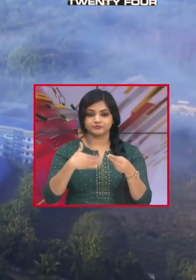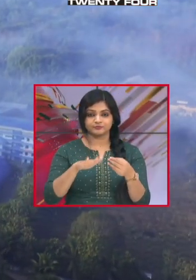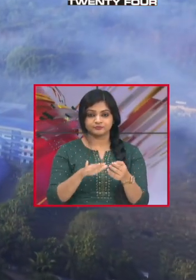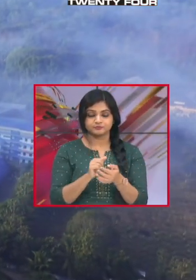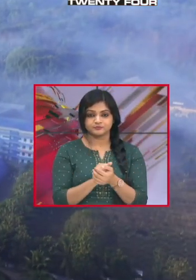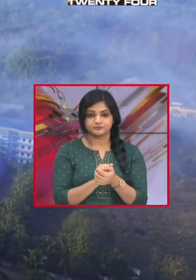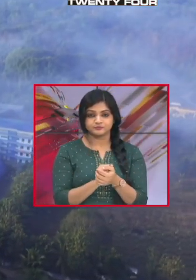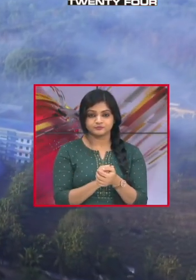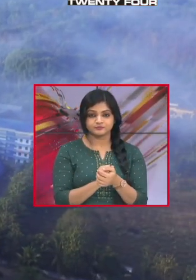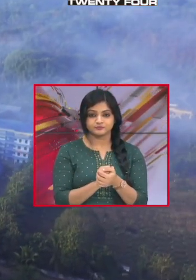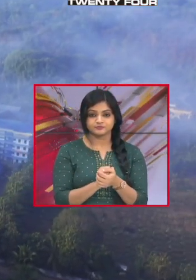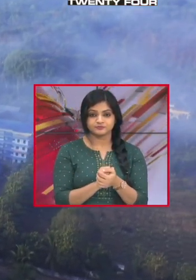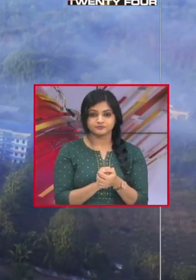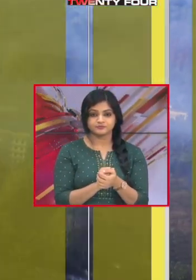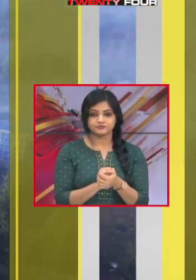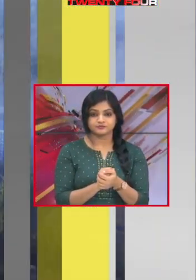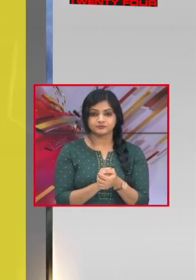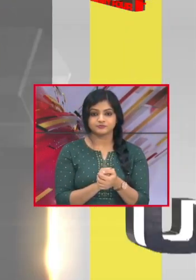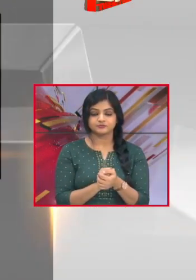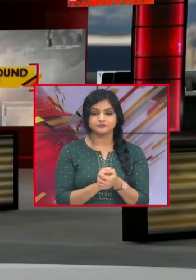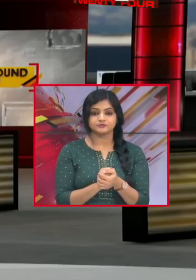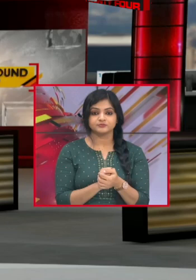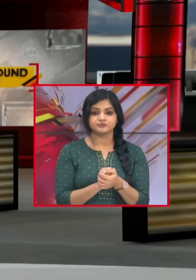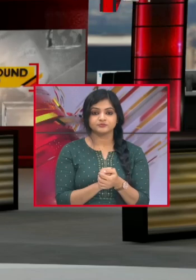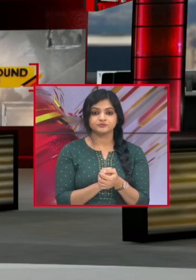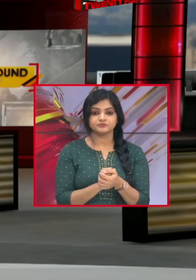ലഭിക്കും. 24 കോട്ടയം.